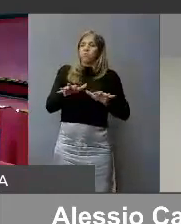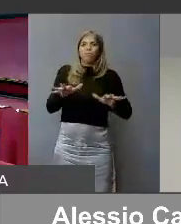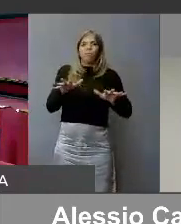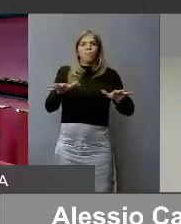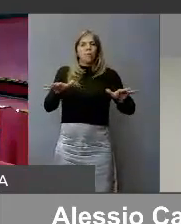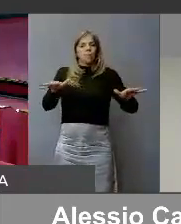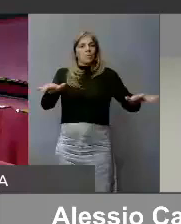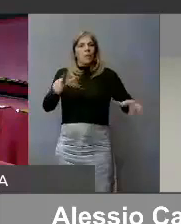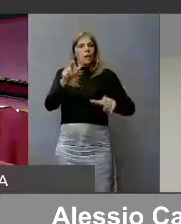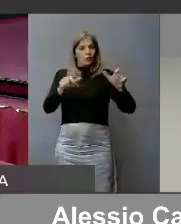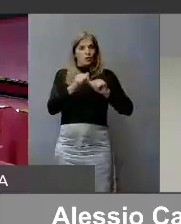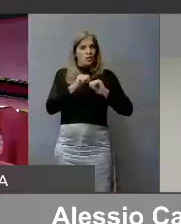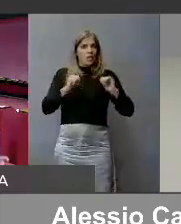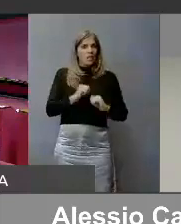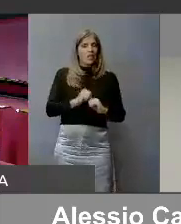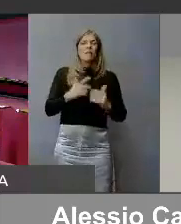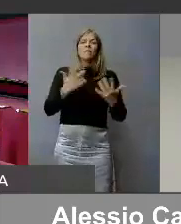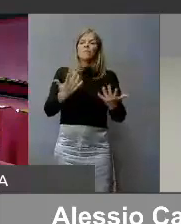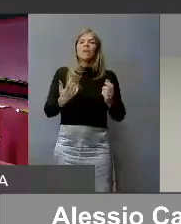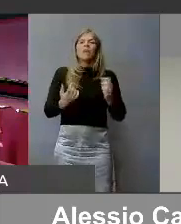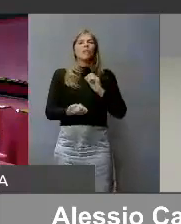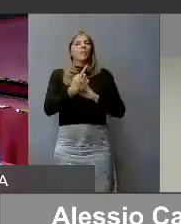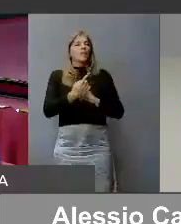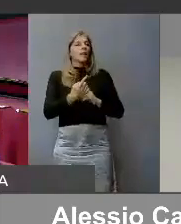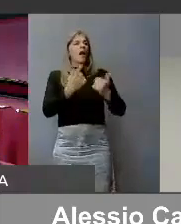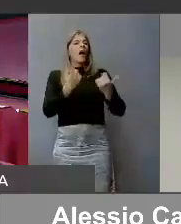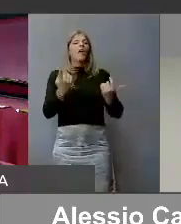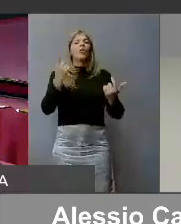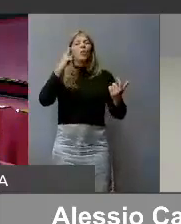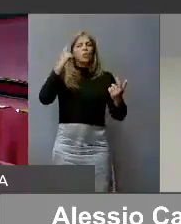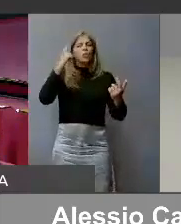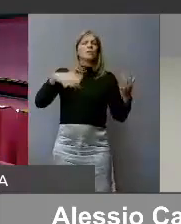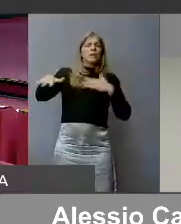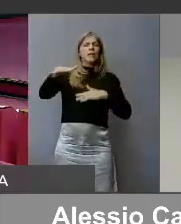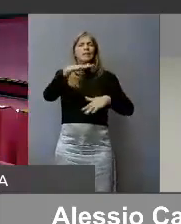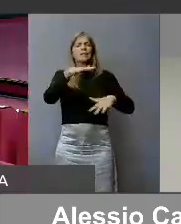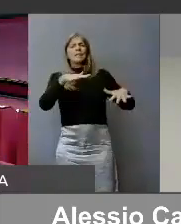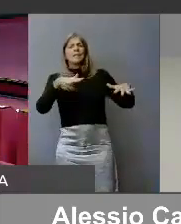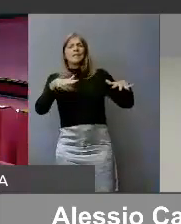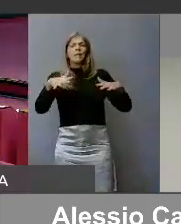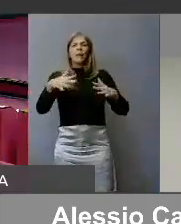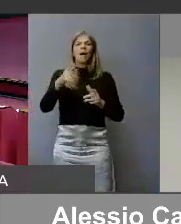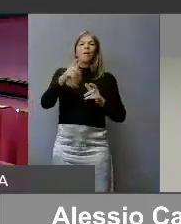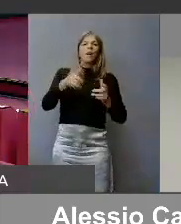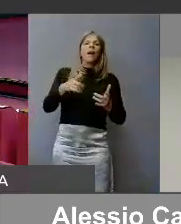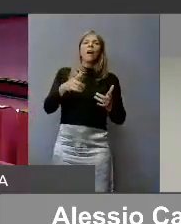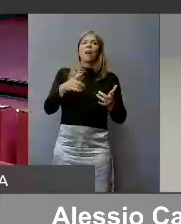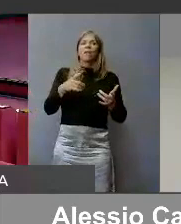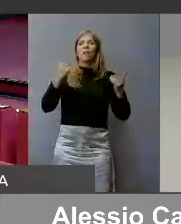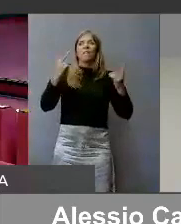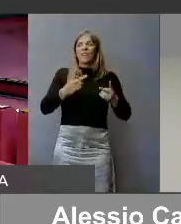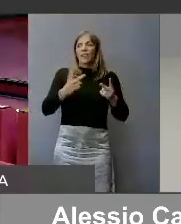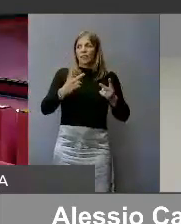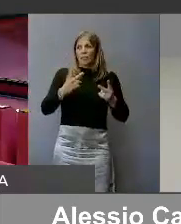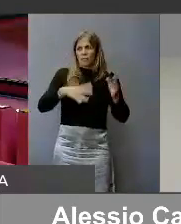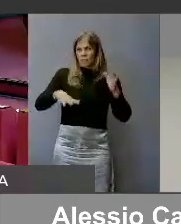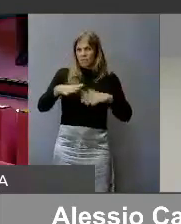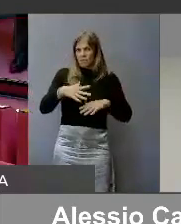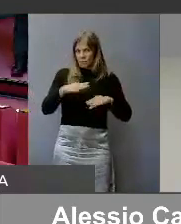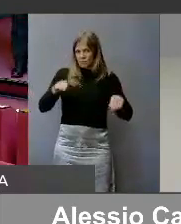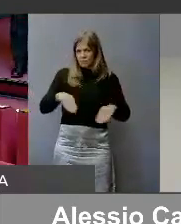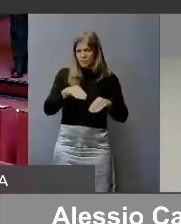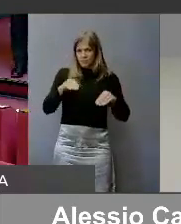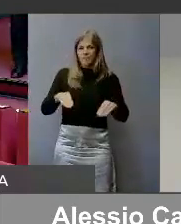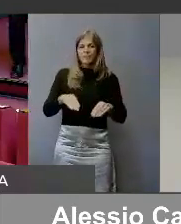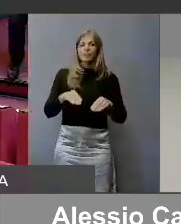dove tutti sanno ma chi doveva sapere non so e anche l'esperto al coinvolgimento delle associazioni del territorio